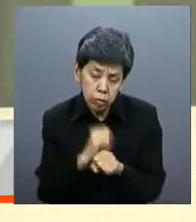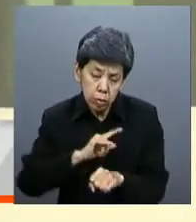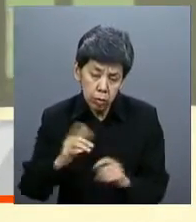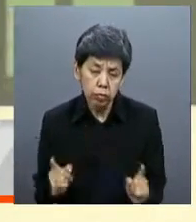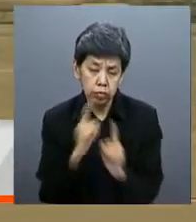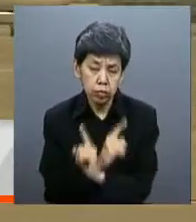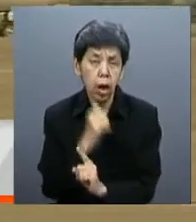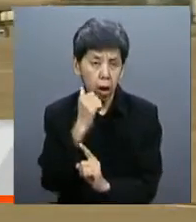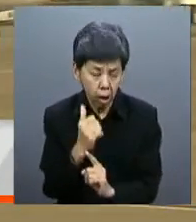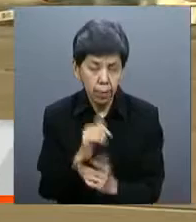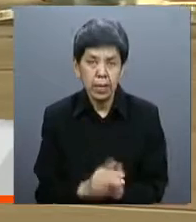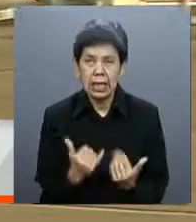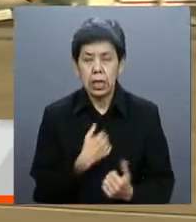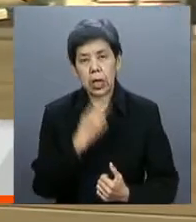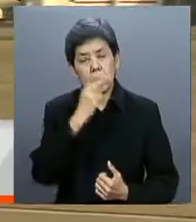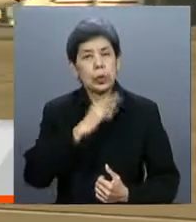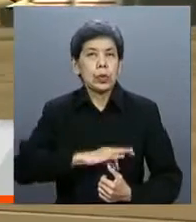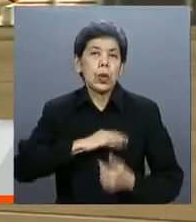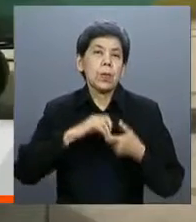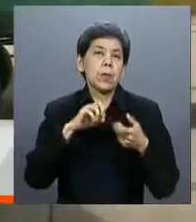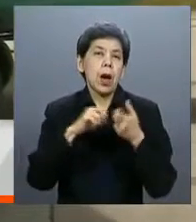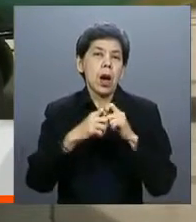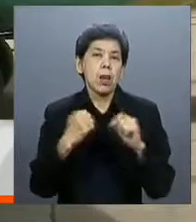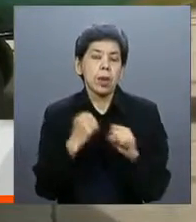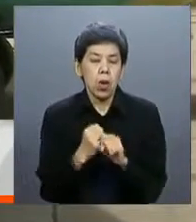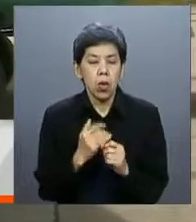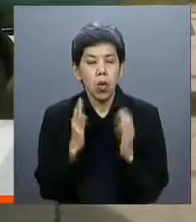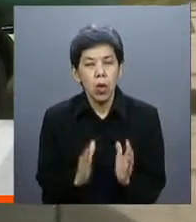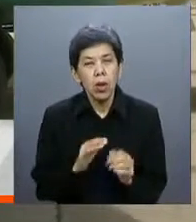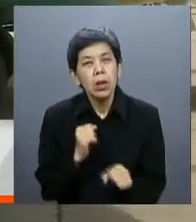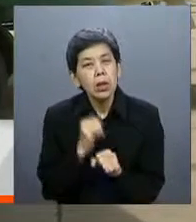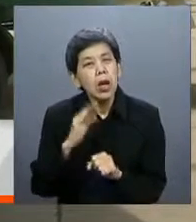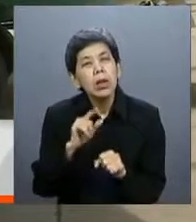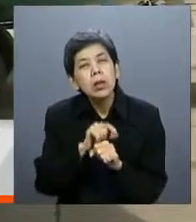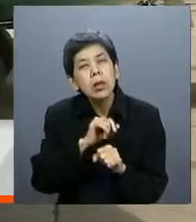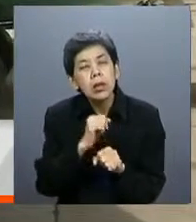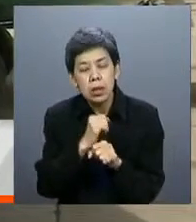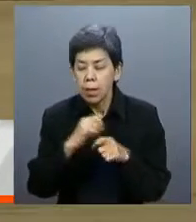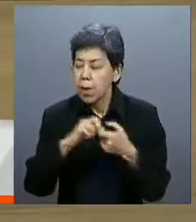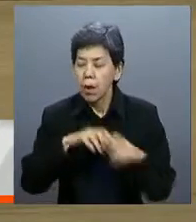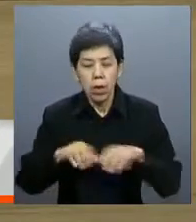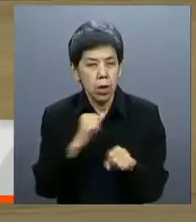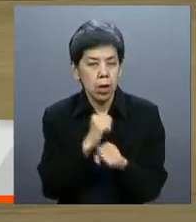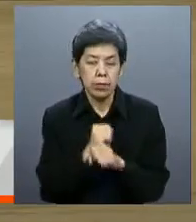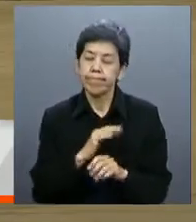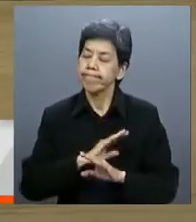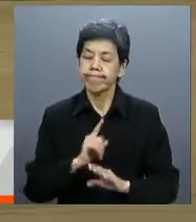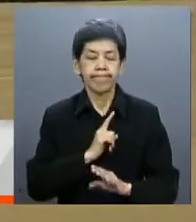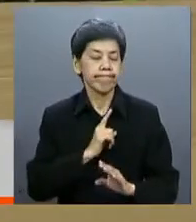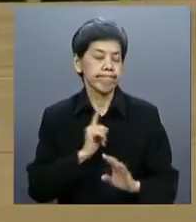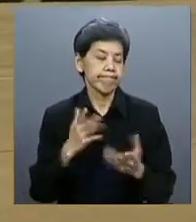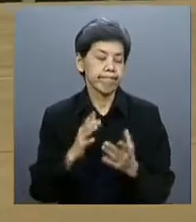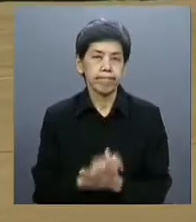แทนได้แต่สิ่งที่เกิดขึ้นนั้นสะท้อนปัญหาการขาดแคลนนักบินของสายการบินที่ฝ่ายบริหารละเลย